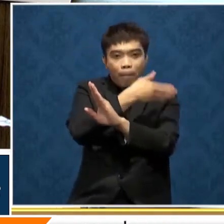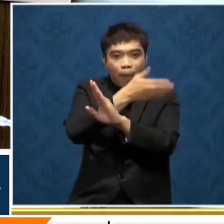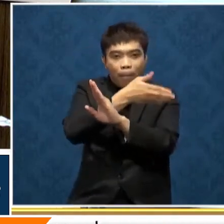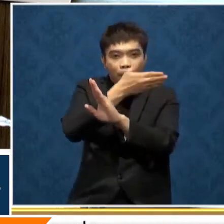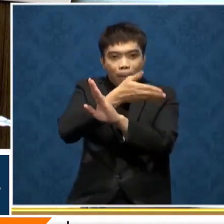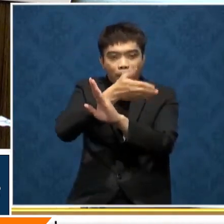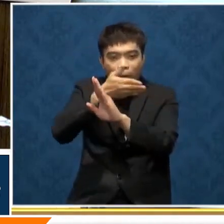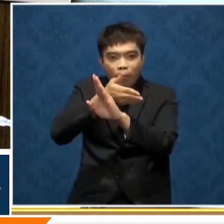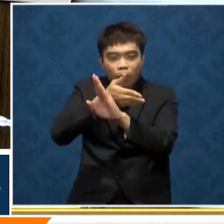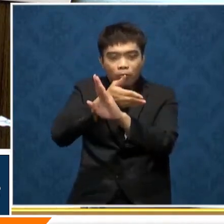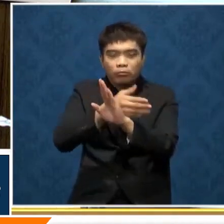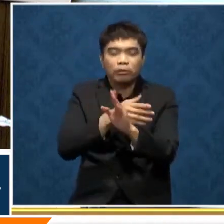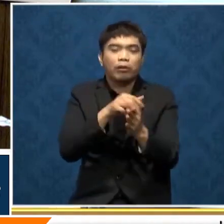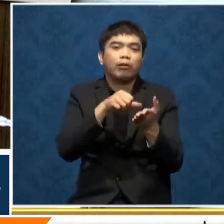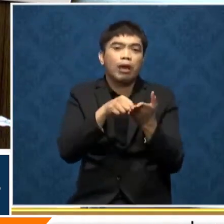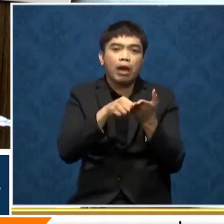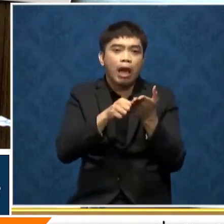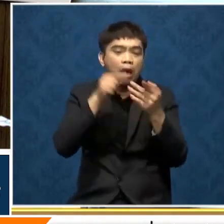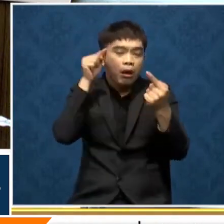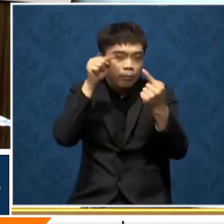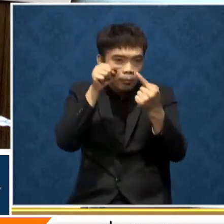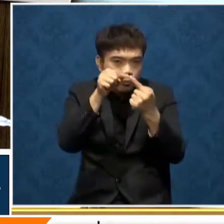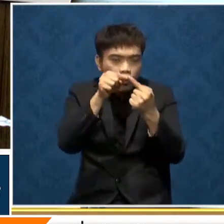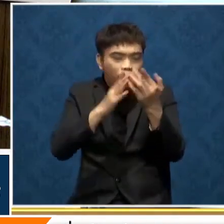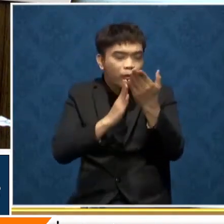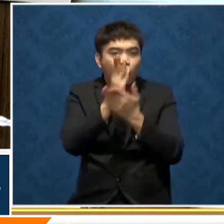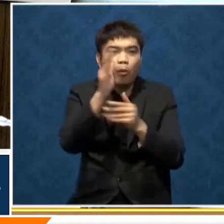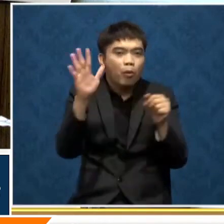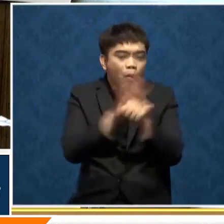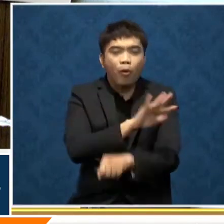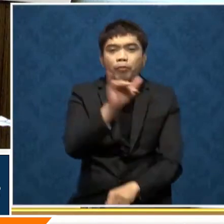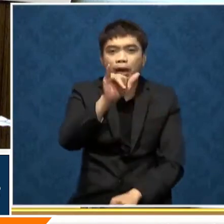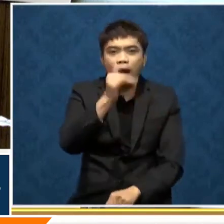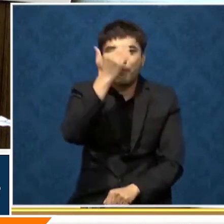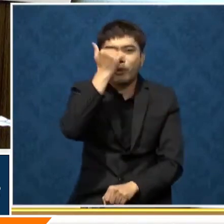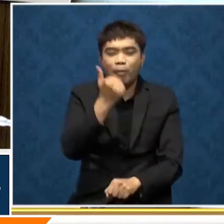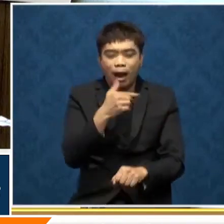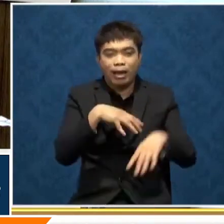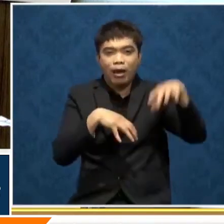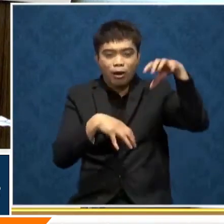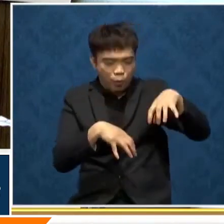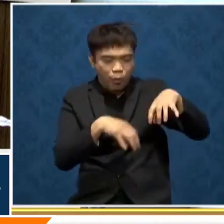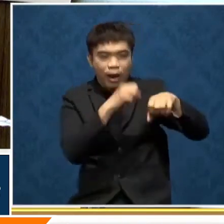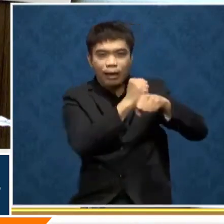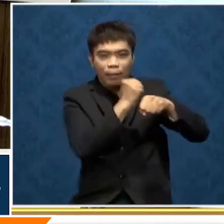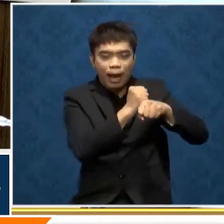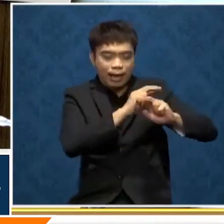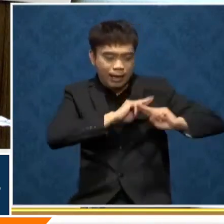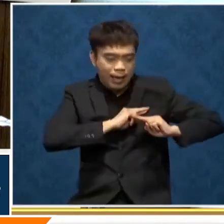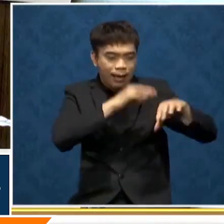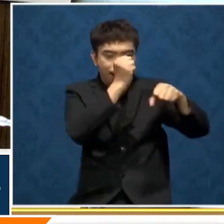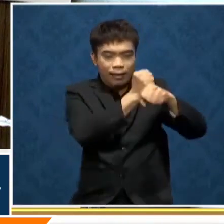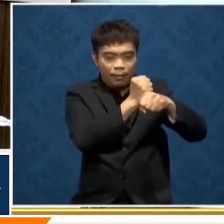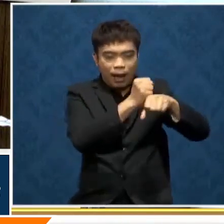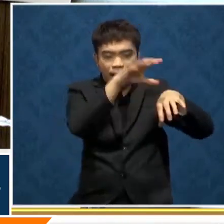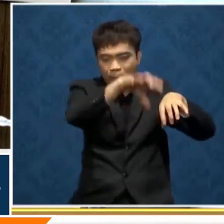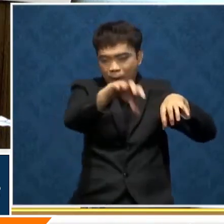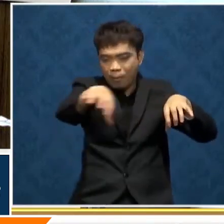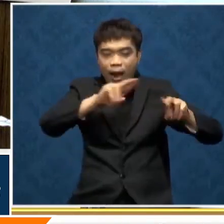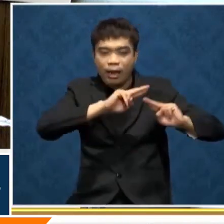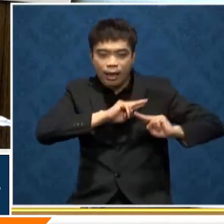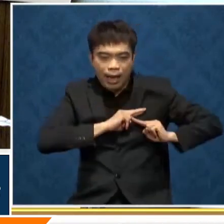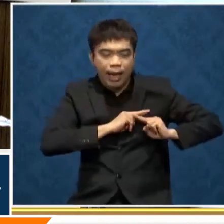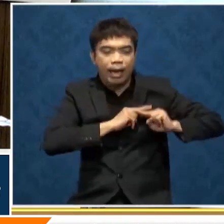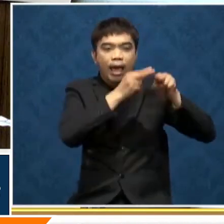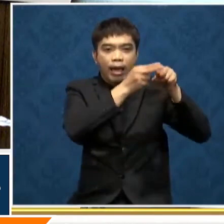ความสำเร็จเท่าที่ควรเพราะปัญหาภายในระบบราชการที่ต่างคนต่างทำท้ายที่สุดก็ทำ